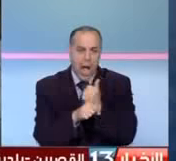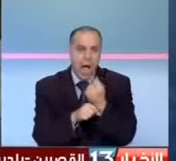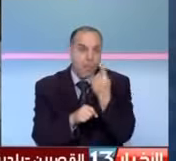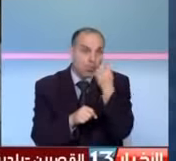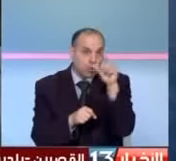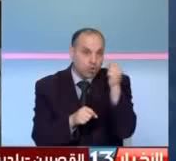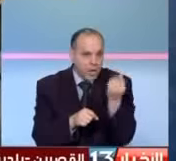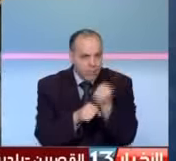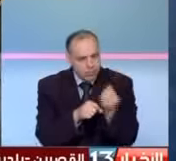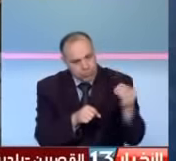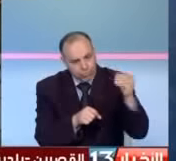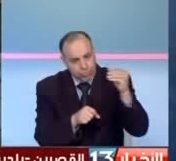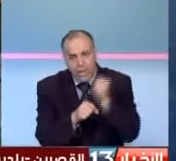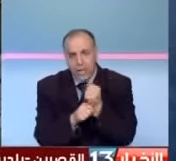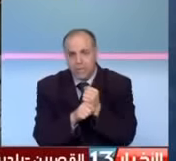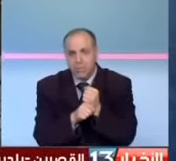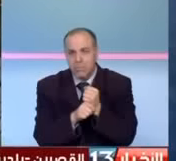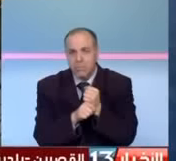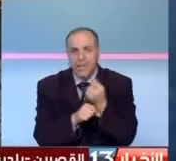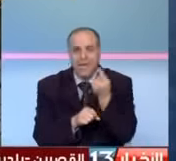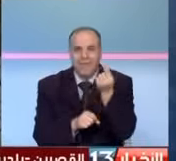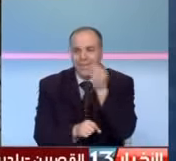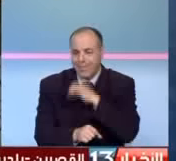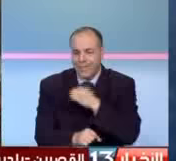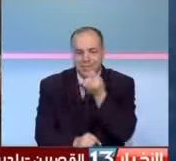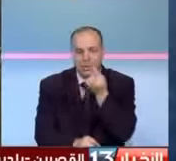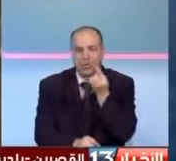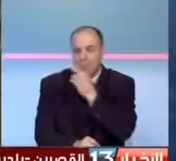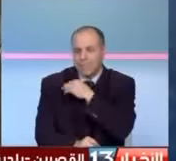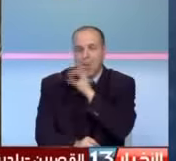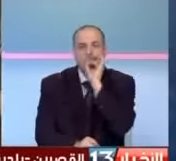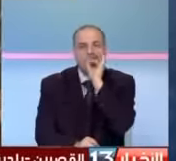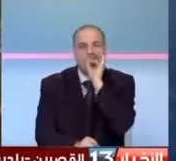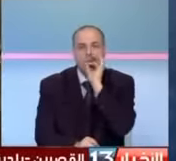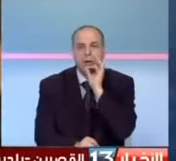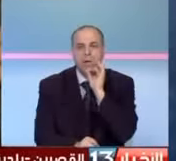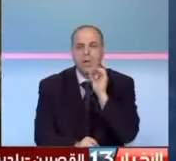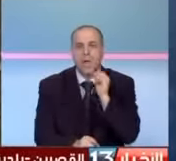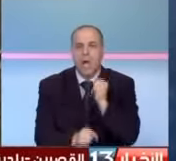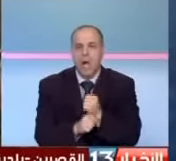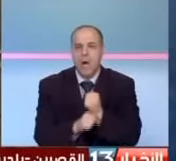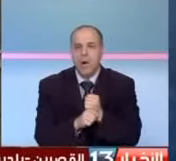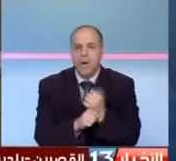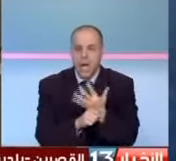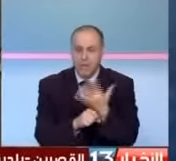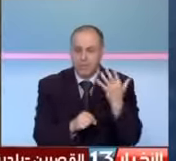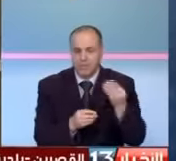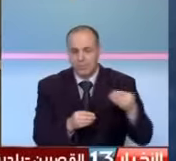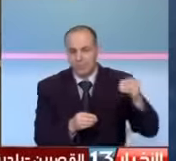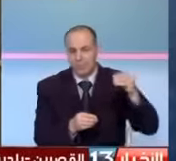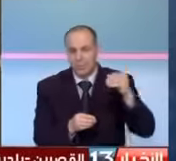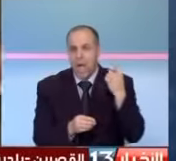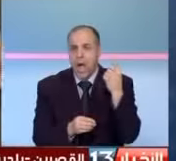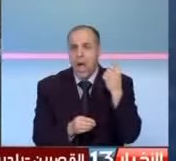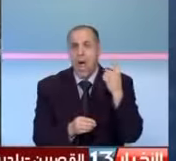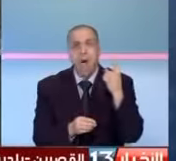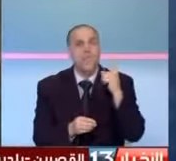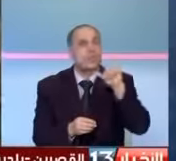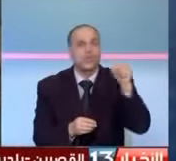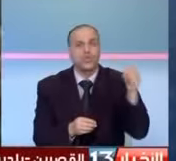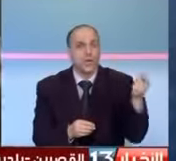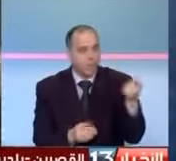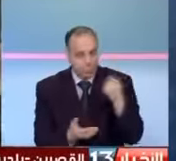تو ونحن نخدمه ما تحصلناش حتى على راتب، مادوا لينا في العمل على 5 سنين عام وشهر ونحن نخدمه